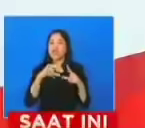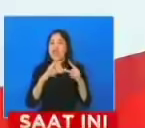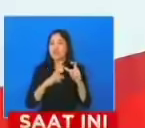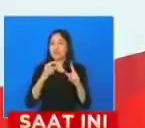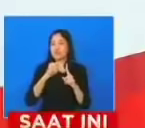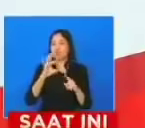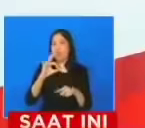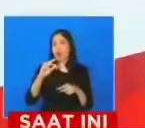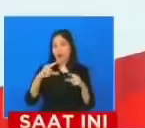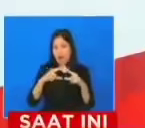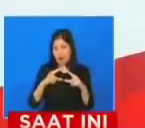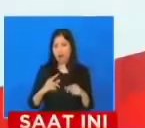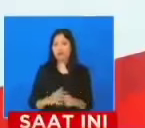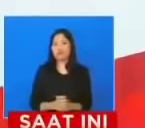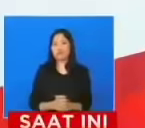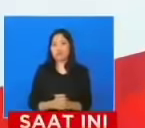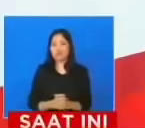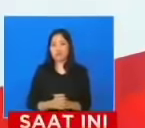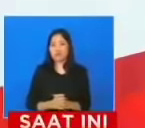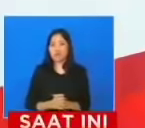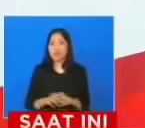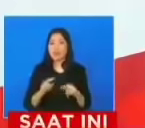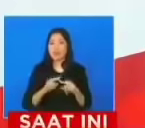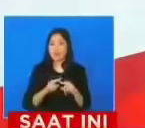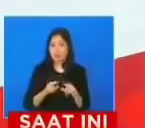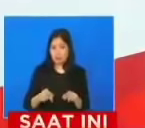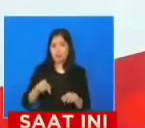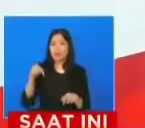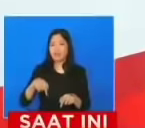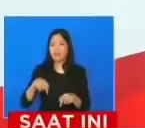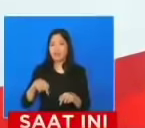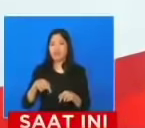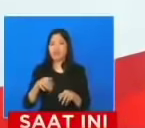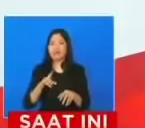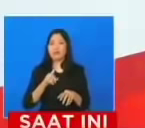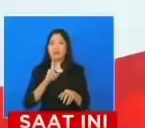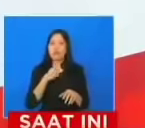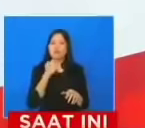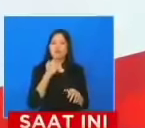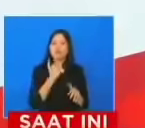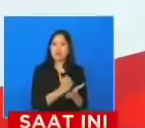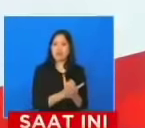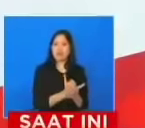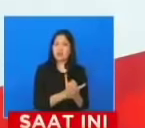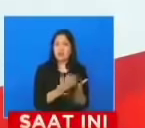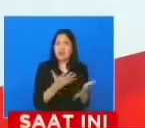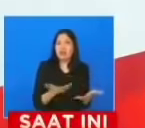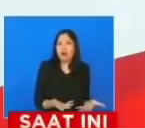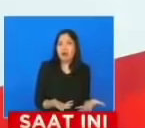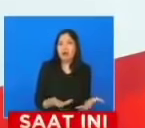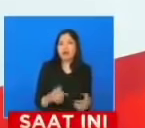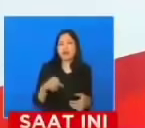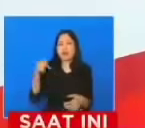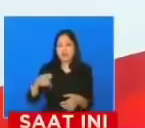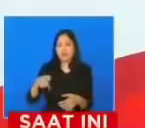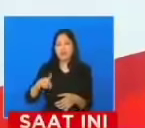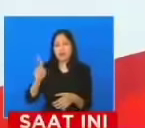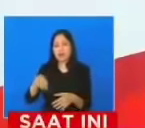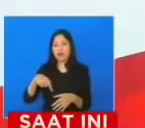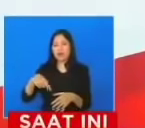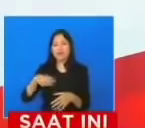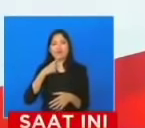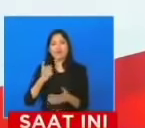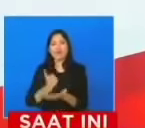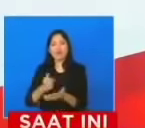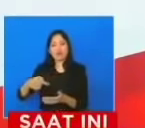Namun sekali lagi, ujung tombak masalah ini adalah di tengah-tengah masyarakat